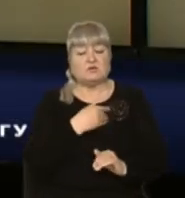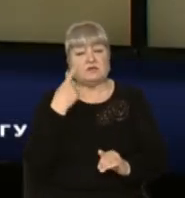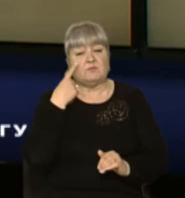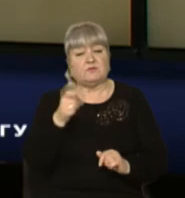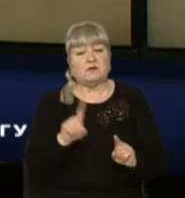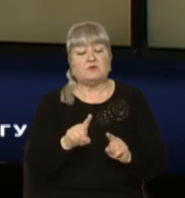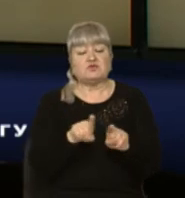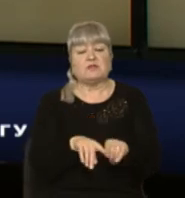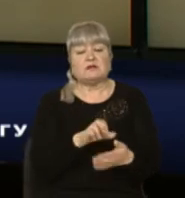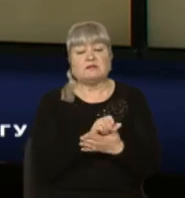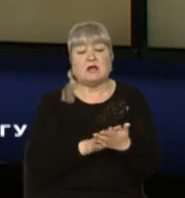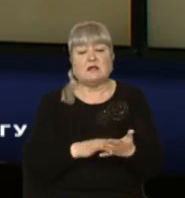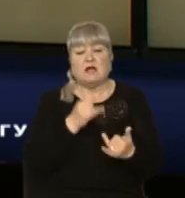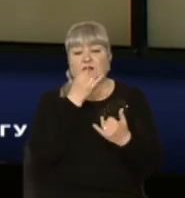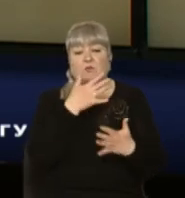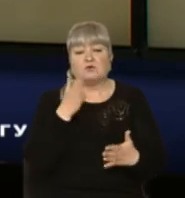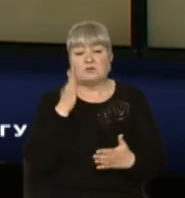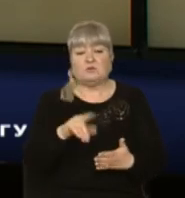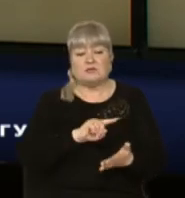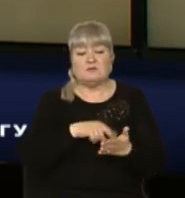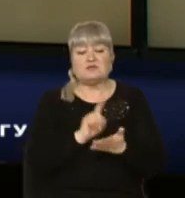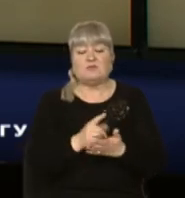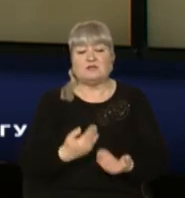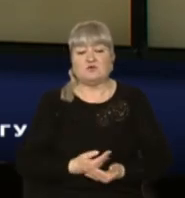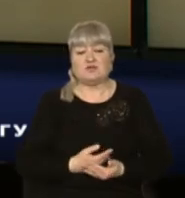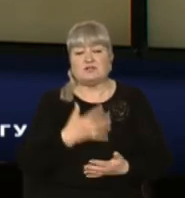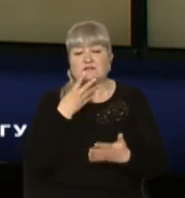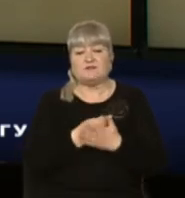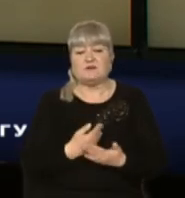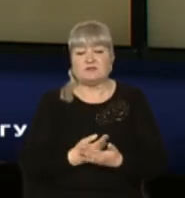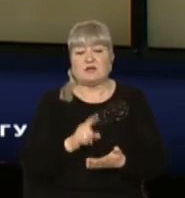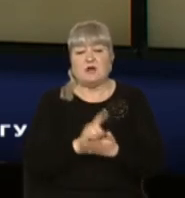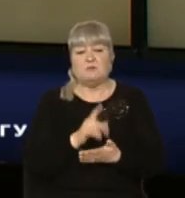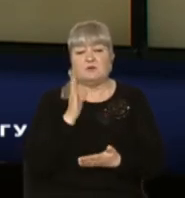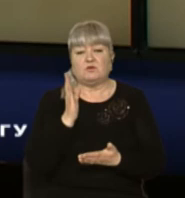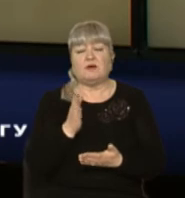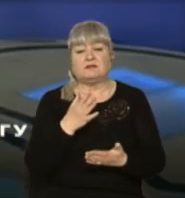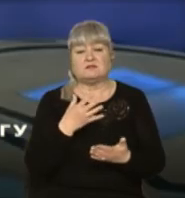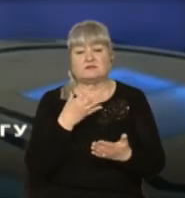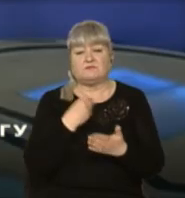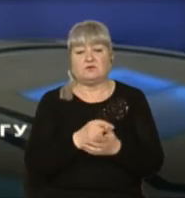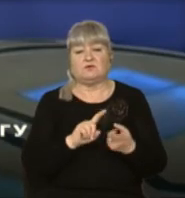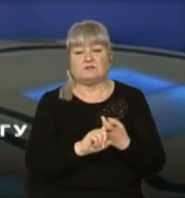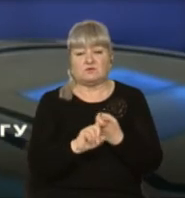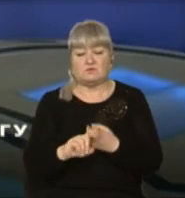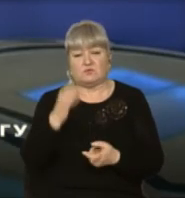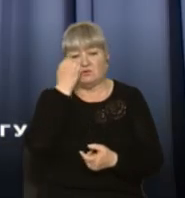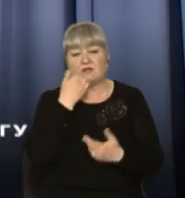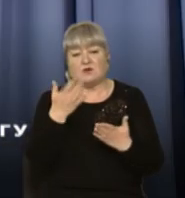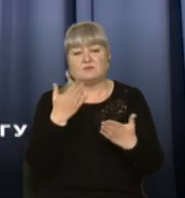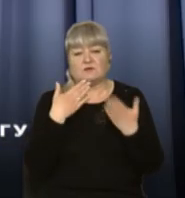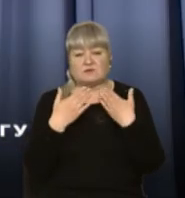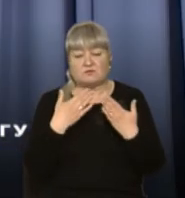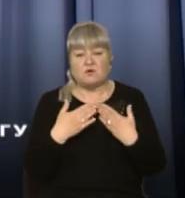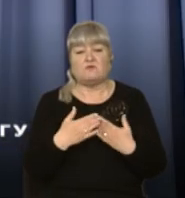далі не може бути. Місто має жити своїм життям. Воно має відповідну інфраструктуру мати. Дякую вам сьогодні за розмову. Глядачам